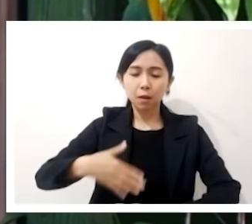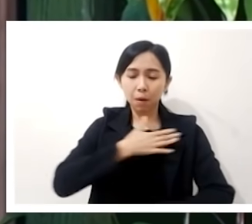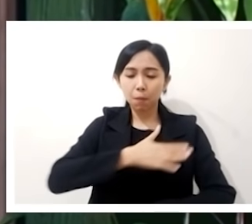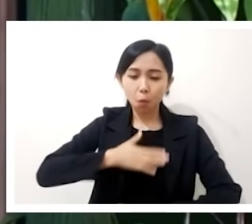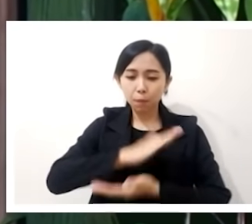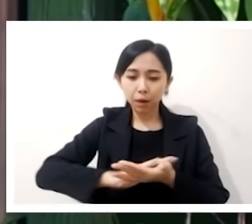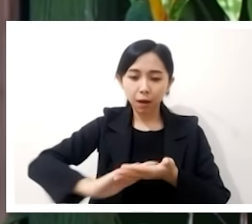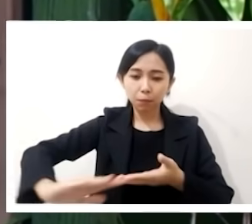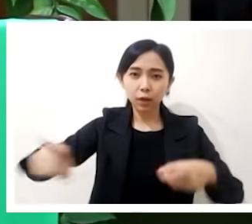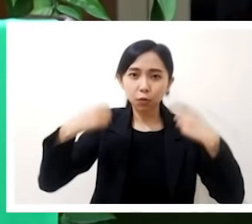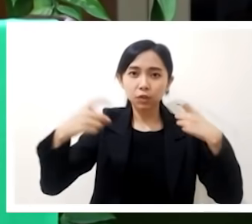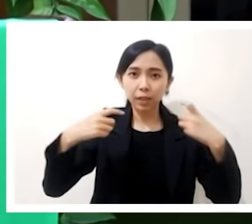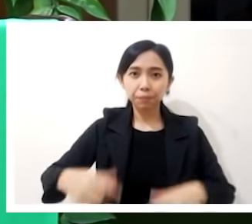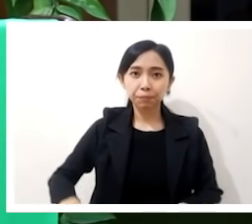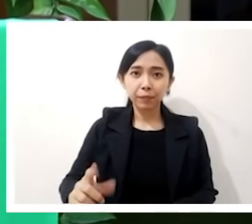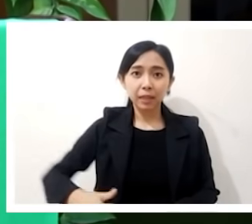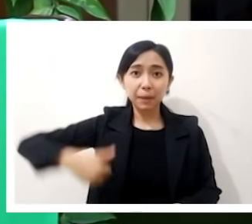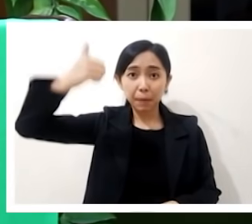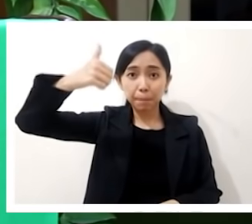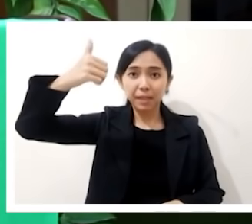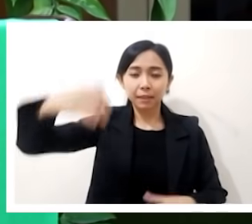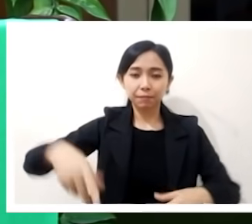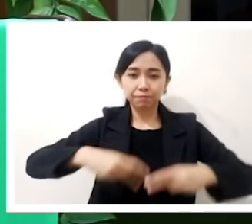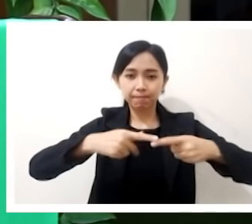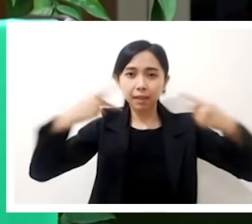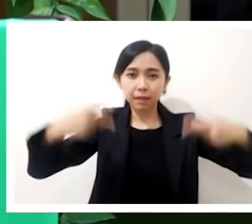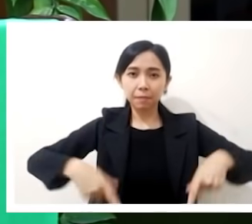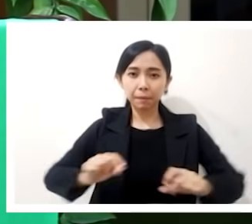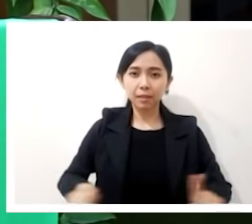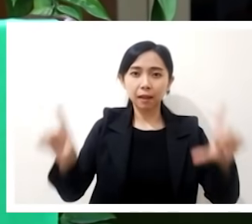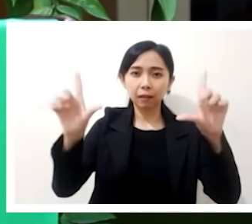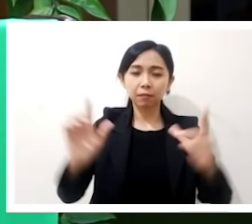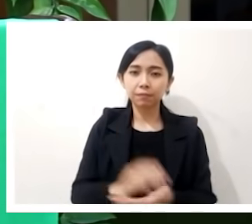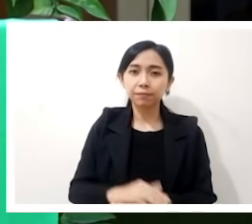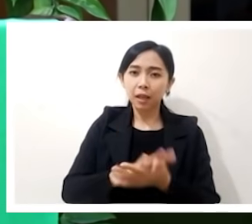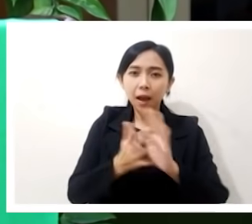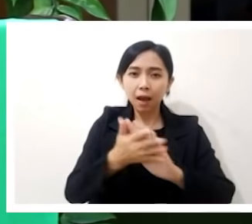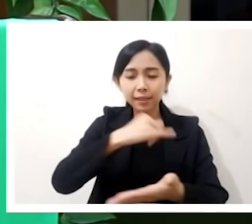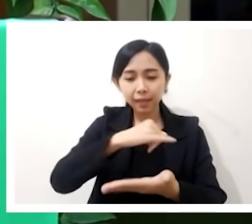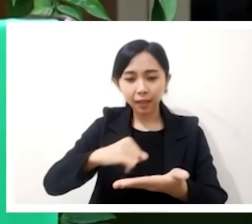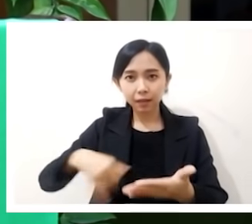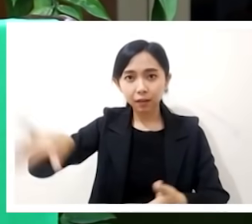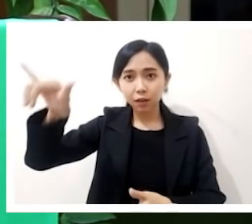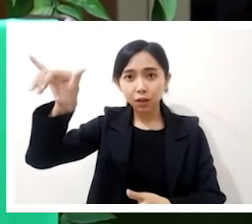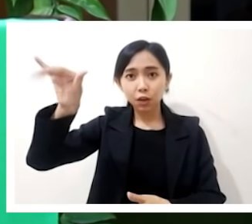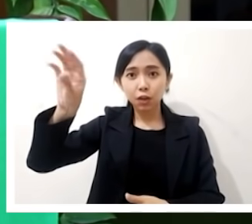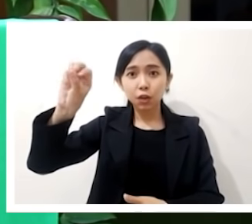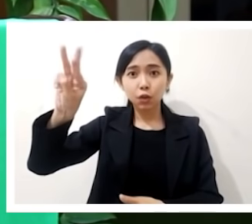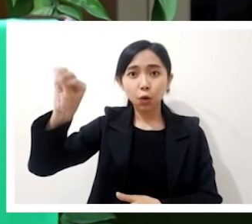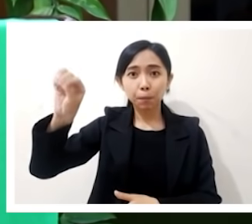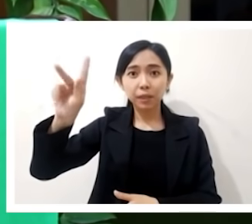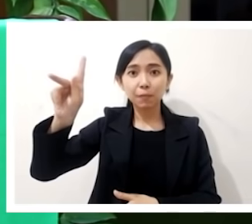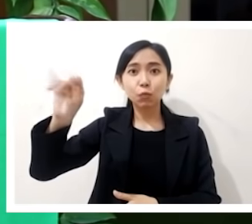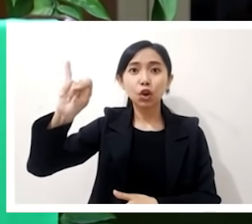imam besar. Namun menarik sekali memperhatikan sejumlah catatan tentang Yom Kippur ini, tentang